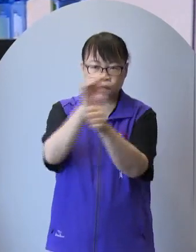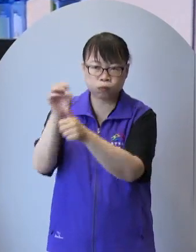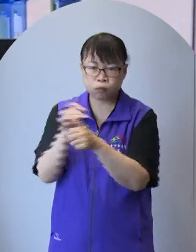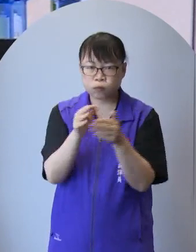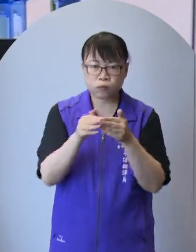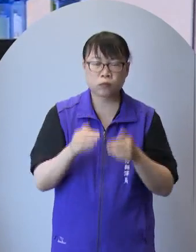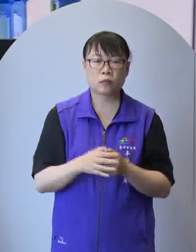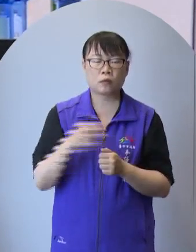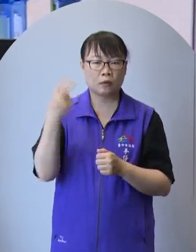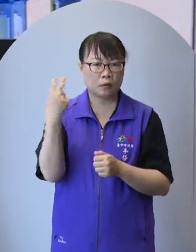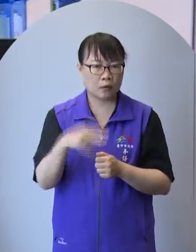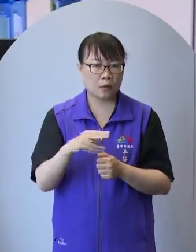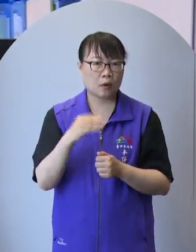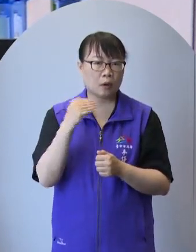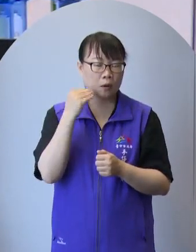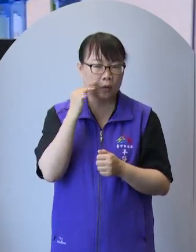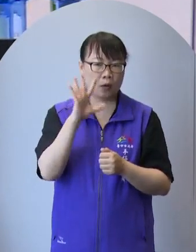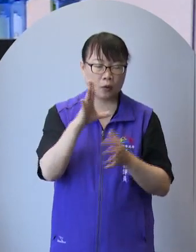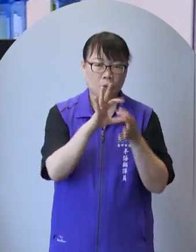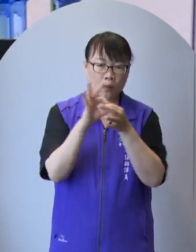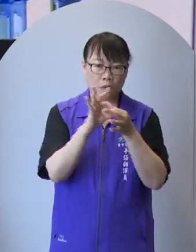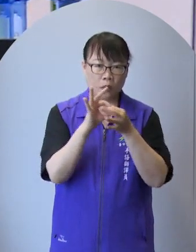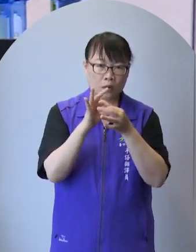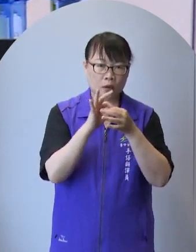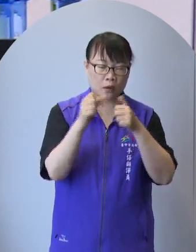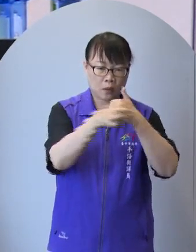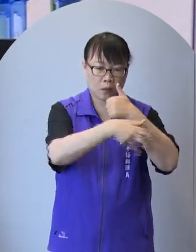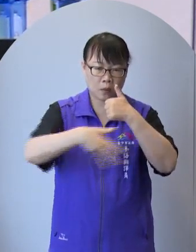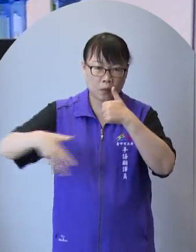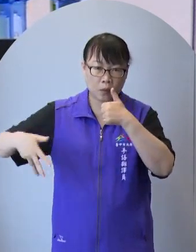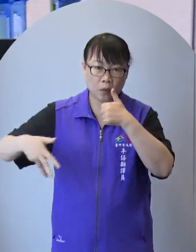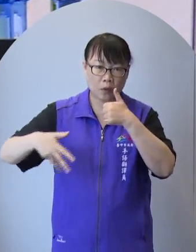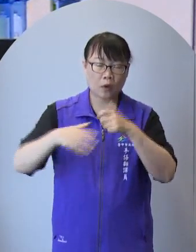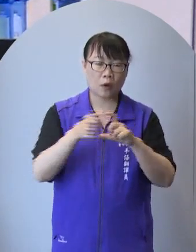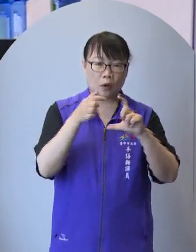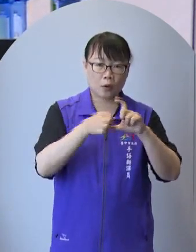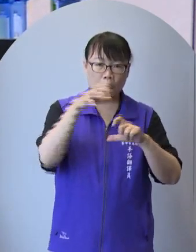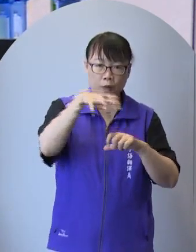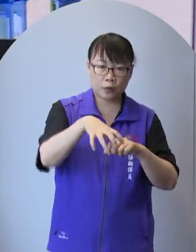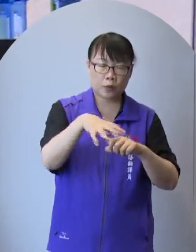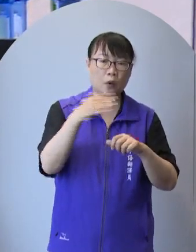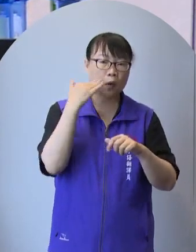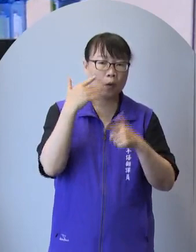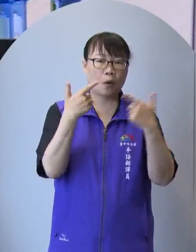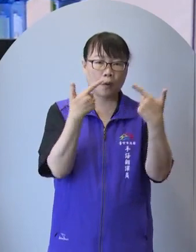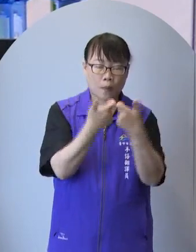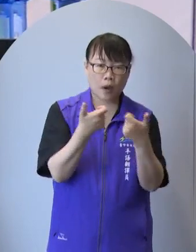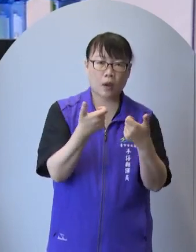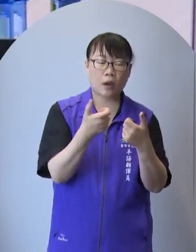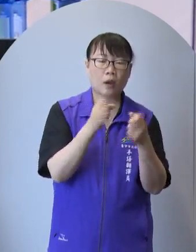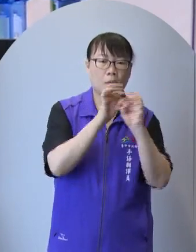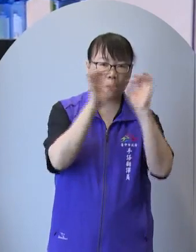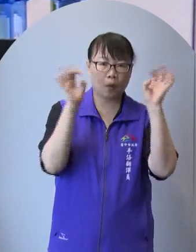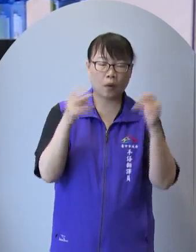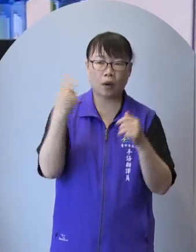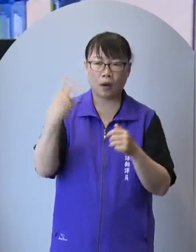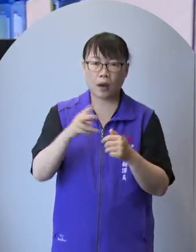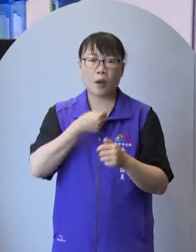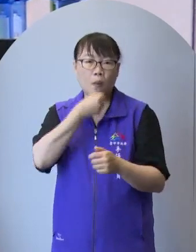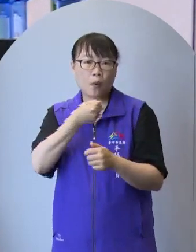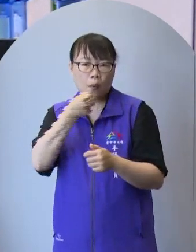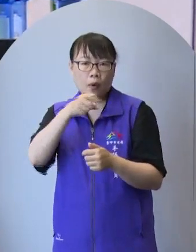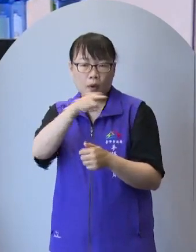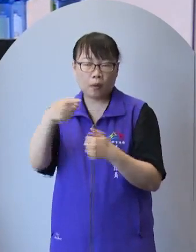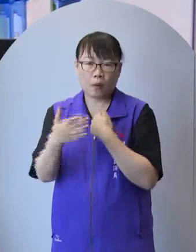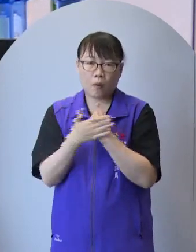那也拜托我们相关的局处跟区公所哈有配合宣导，也拜托记者媒体好朋友们帮我们多